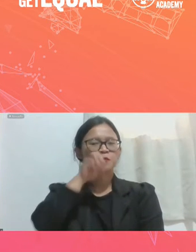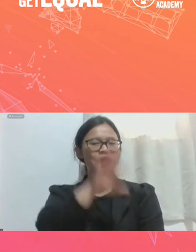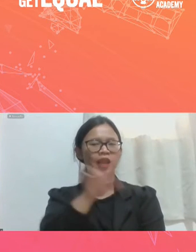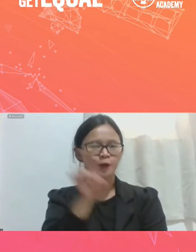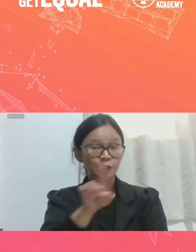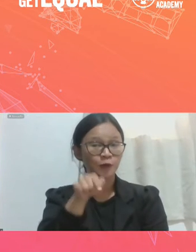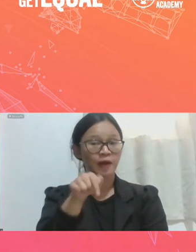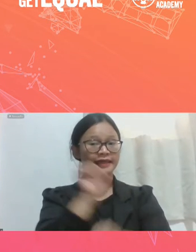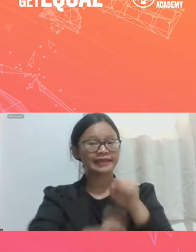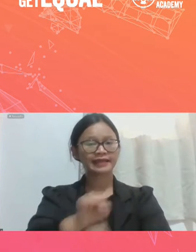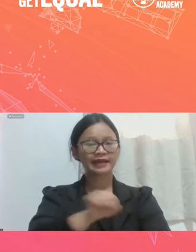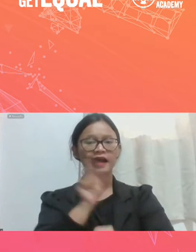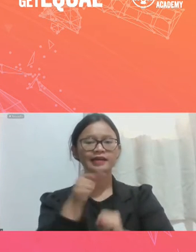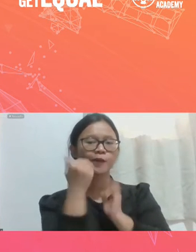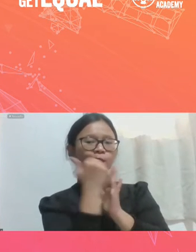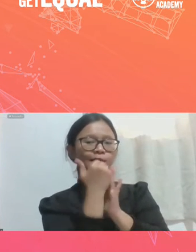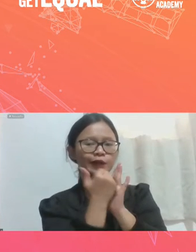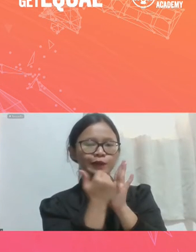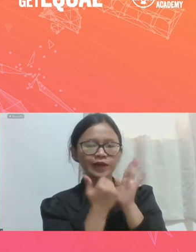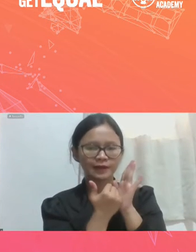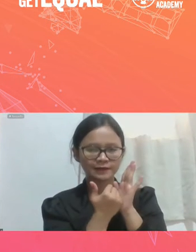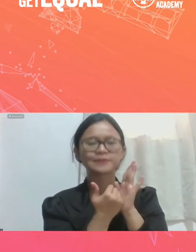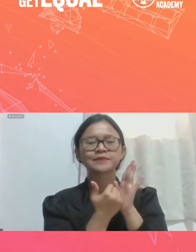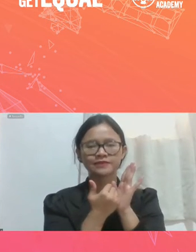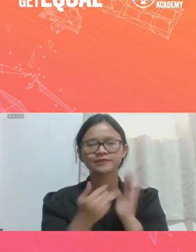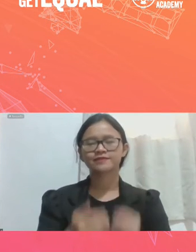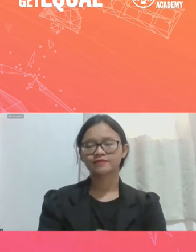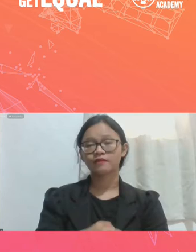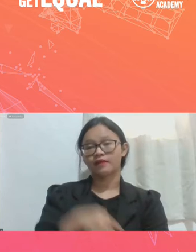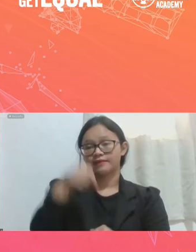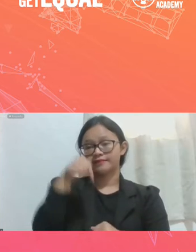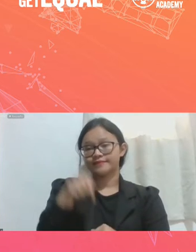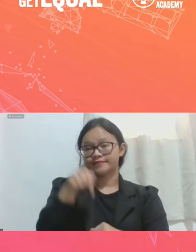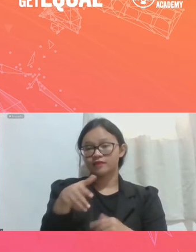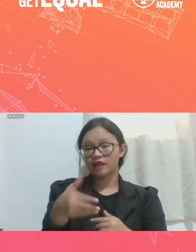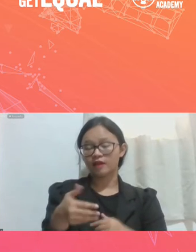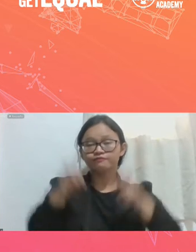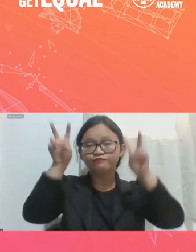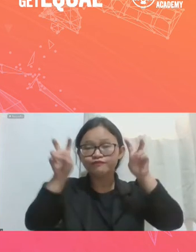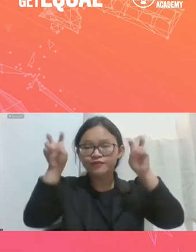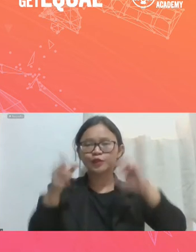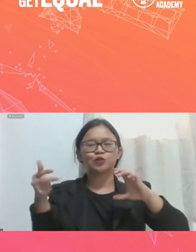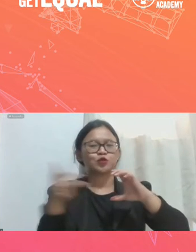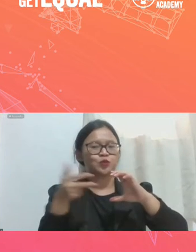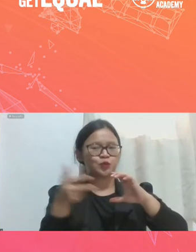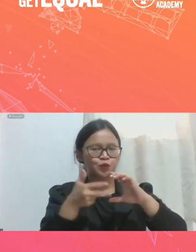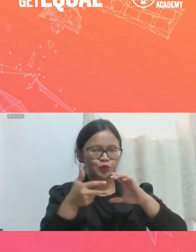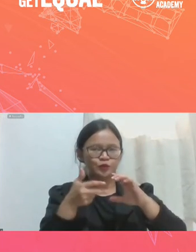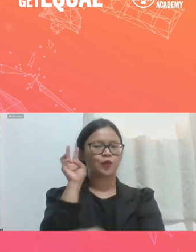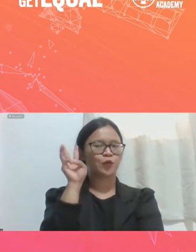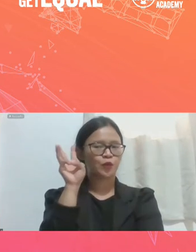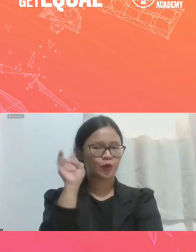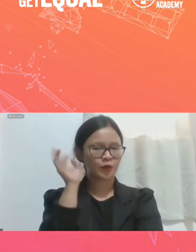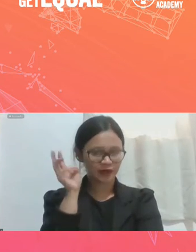peraturan mengikuti webinar sore hari ini ya, teman-teman. Saat ini kita berada di fitur Zoom Webinar, yang mana teman-teman peserta